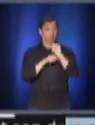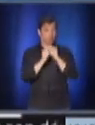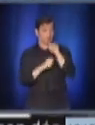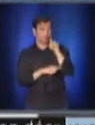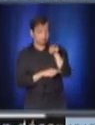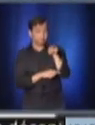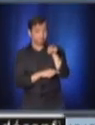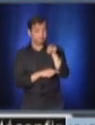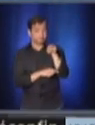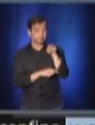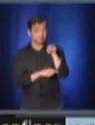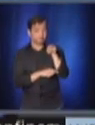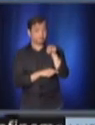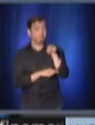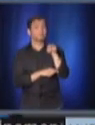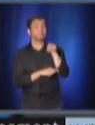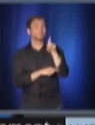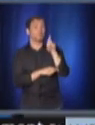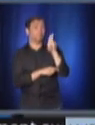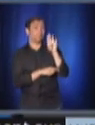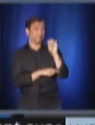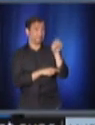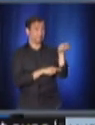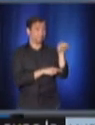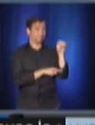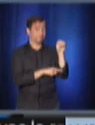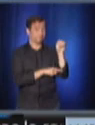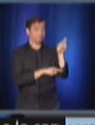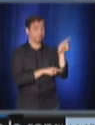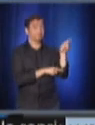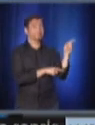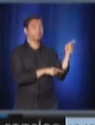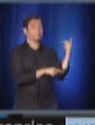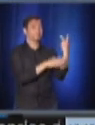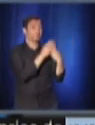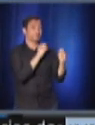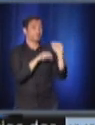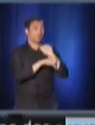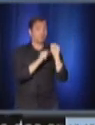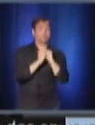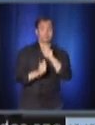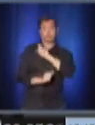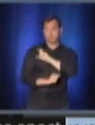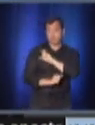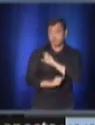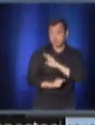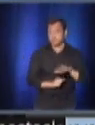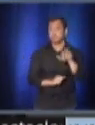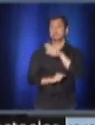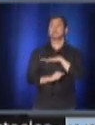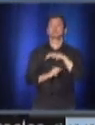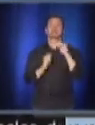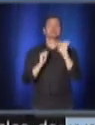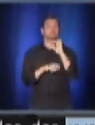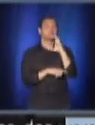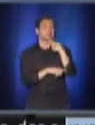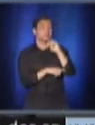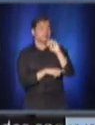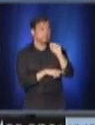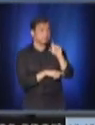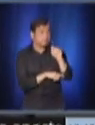ministre, nous allons travailler avec la police et d'autres agences. Avez-vous